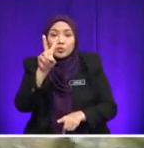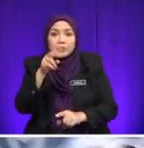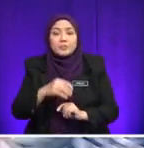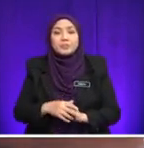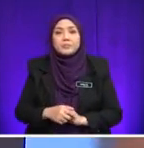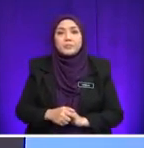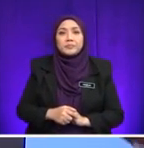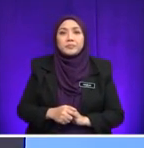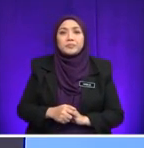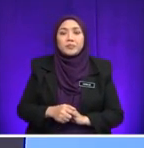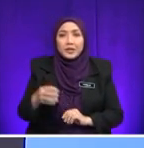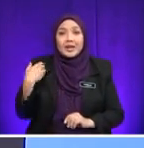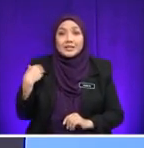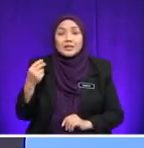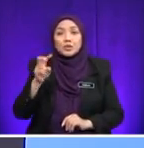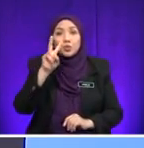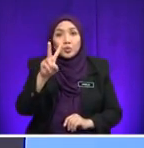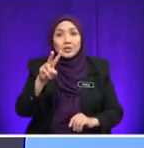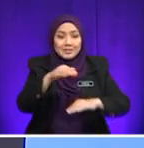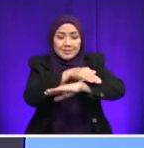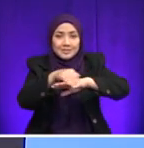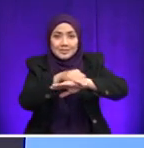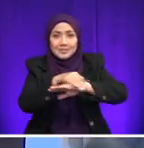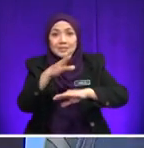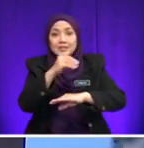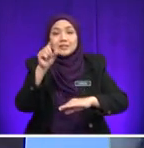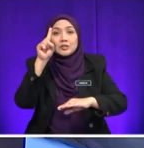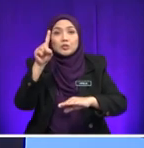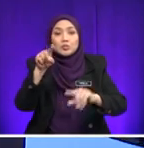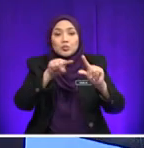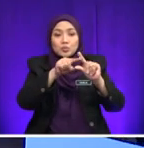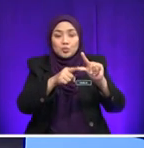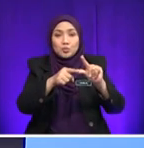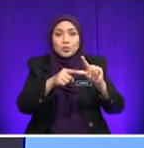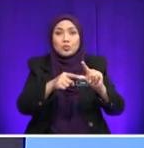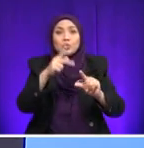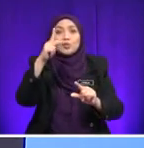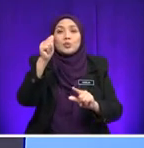ada dua dua sisi dan satu sudut kandung